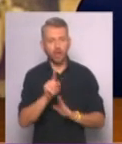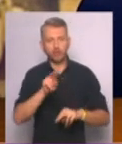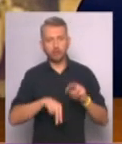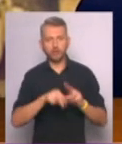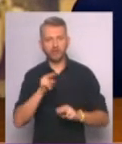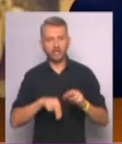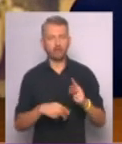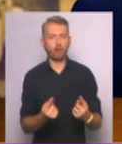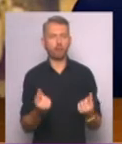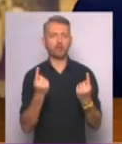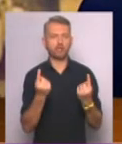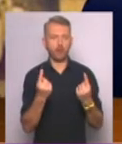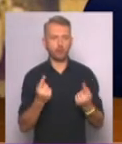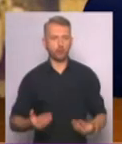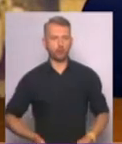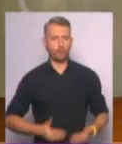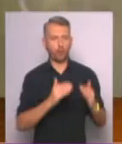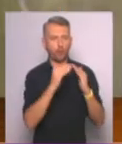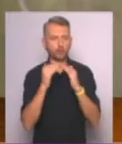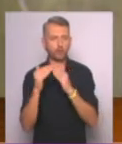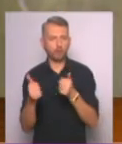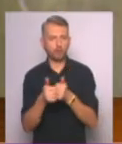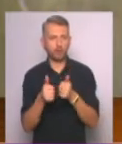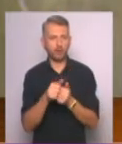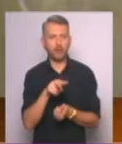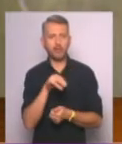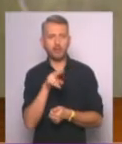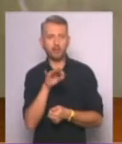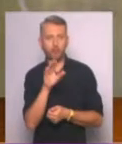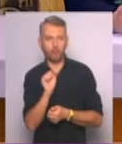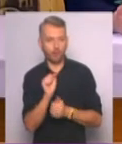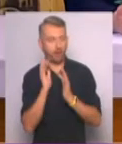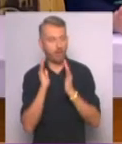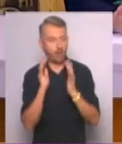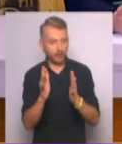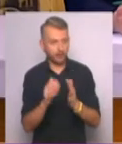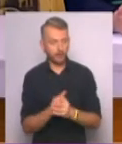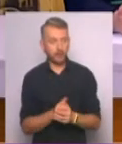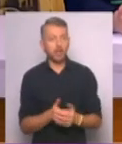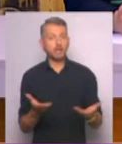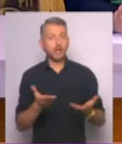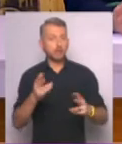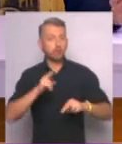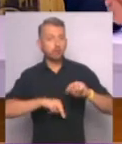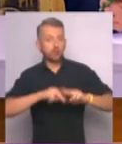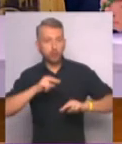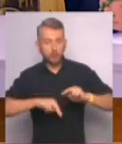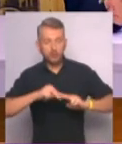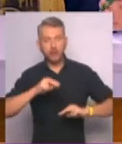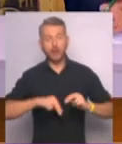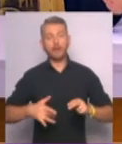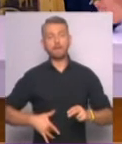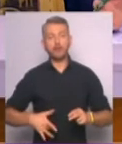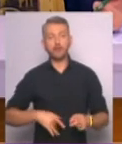масштабного житлового комплексу в районі Липової алеї ботсаду на стрімких схилах, який будується і